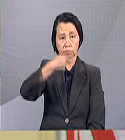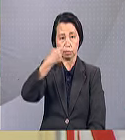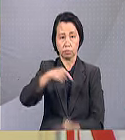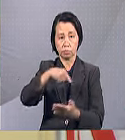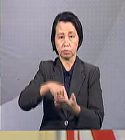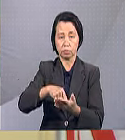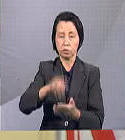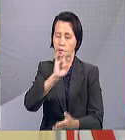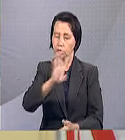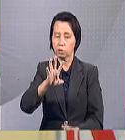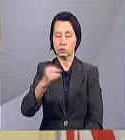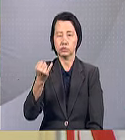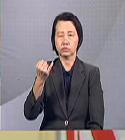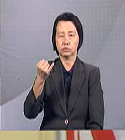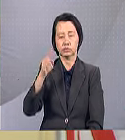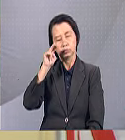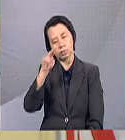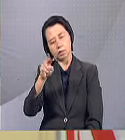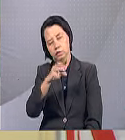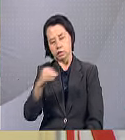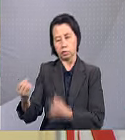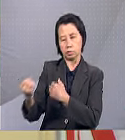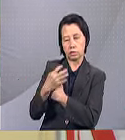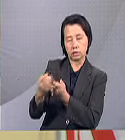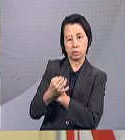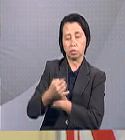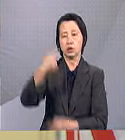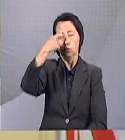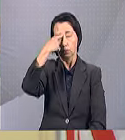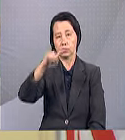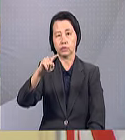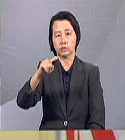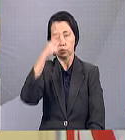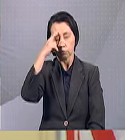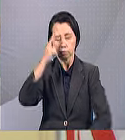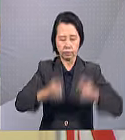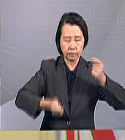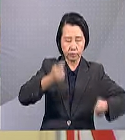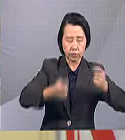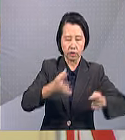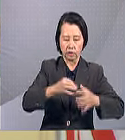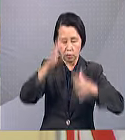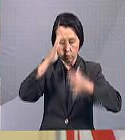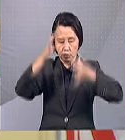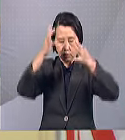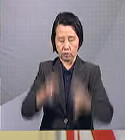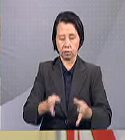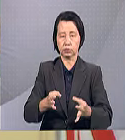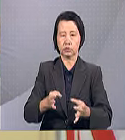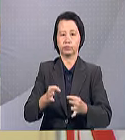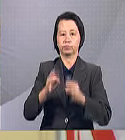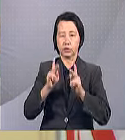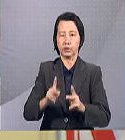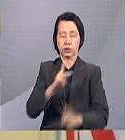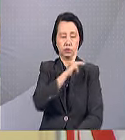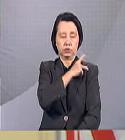adalah satu pandangan dan nasihat untuk dipertimbangkan dan diputuskan oleh pihak